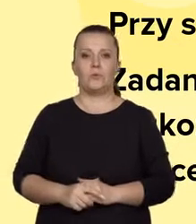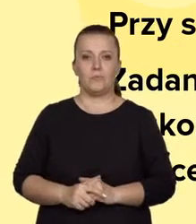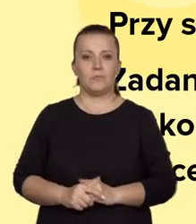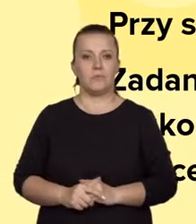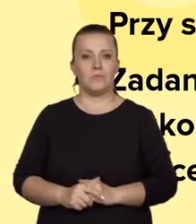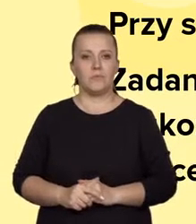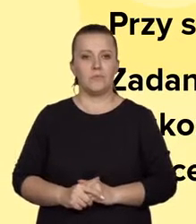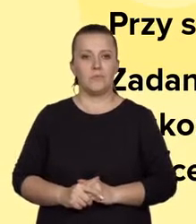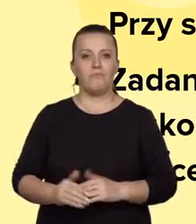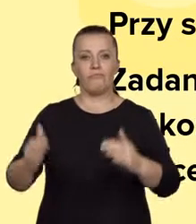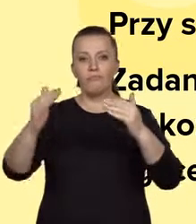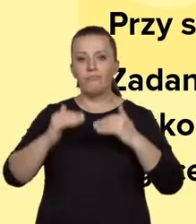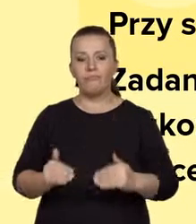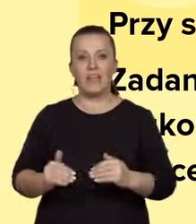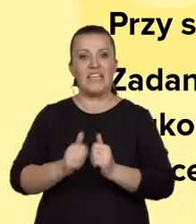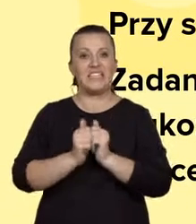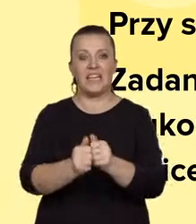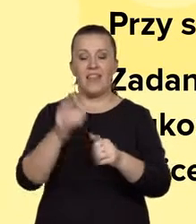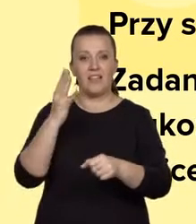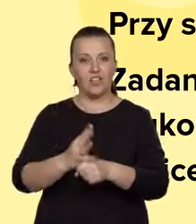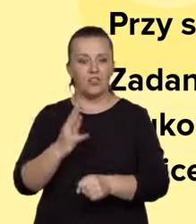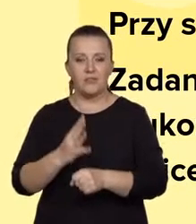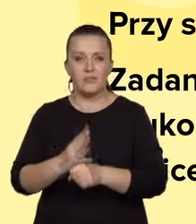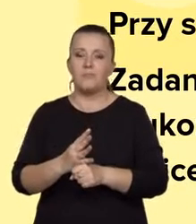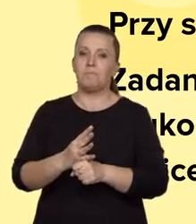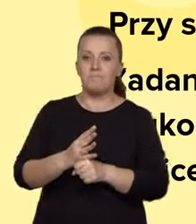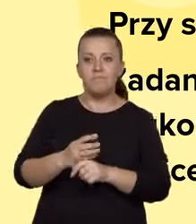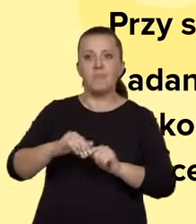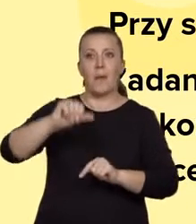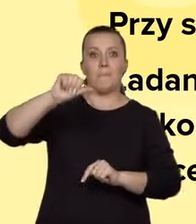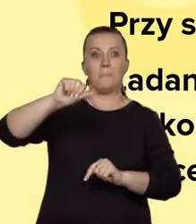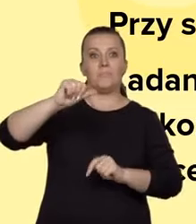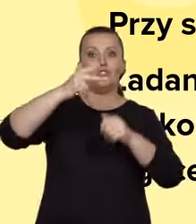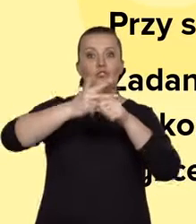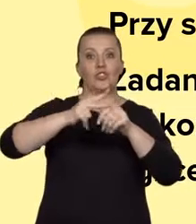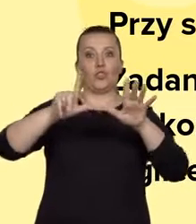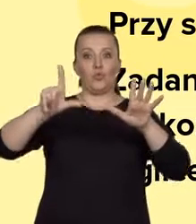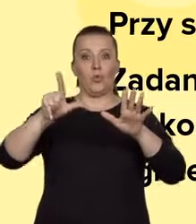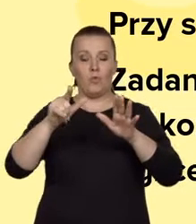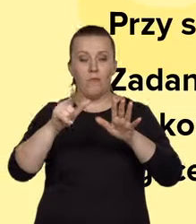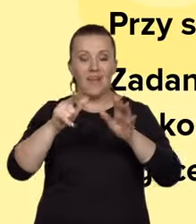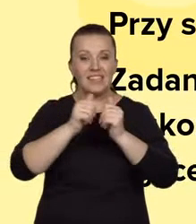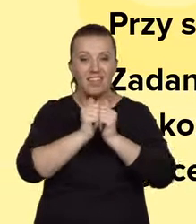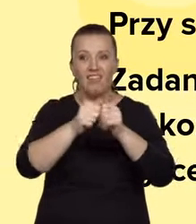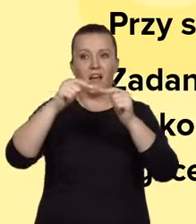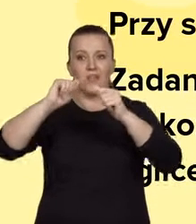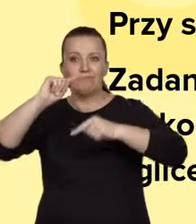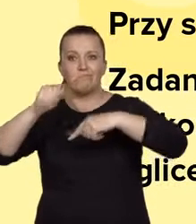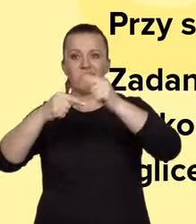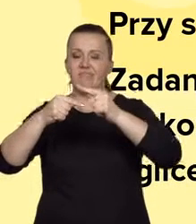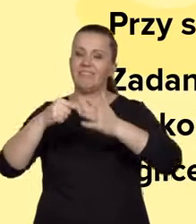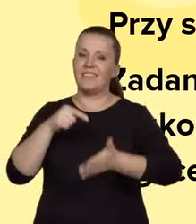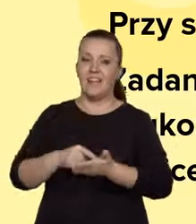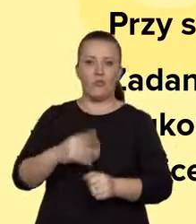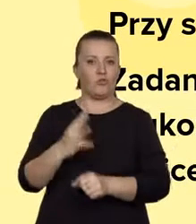punkt. Konsekwencją złego zinterpretowania wyników trzeciej serii doświadczeń jest jednak nieprzyznanie punktu za